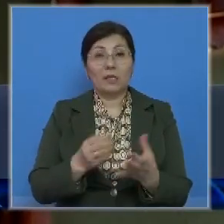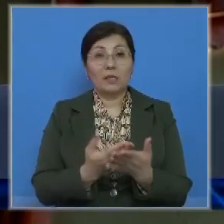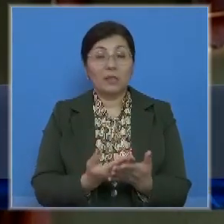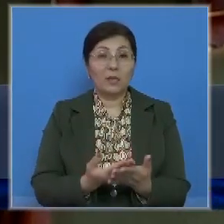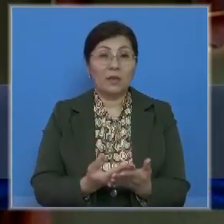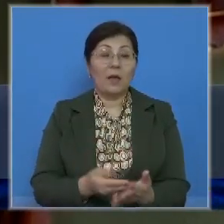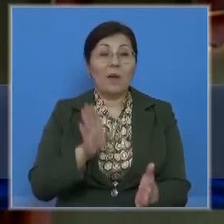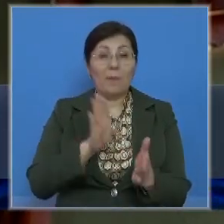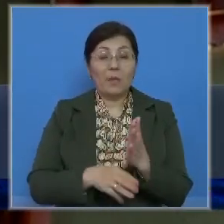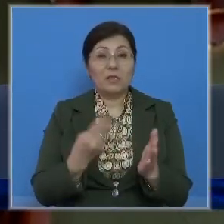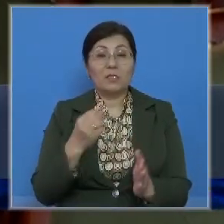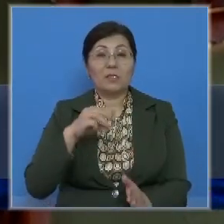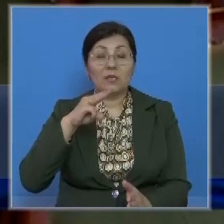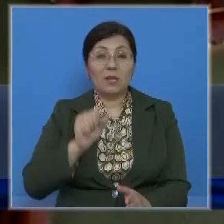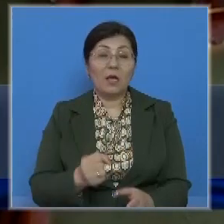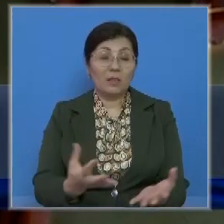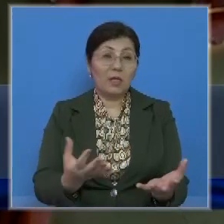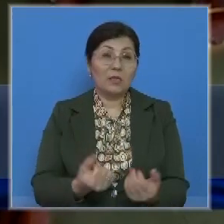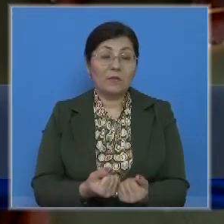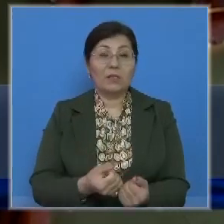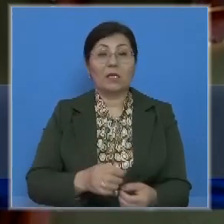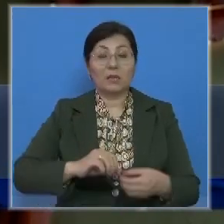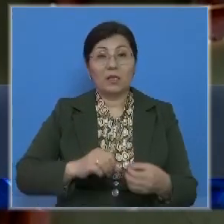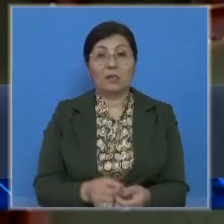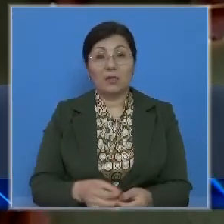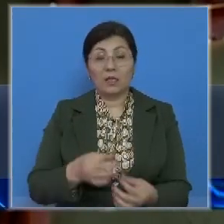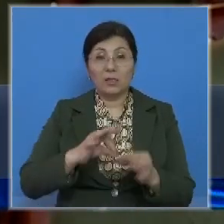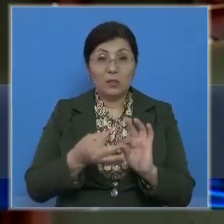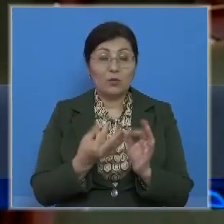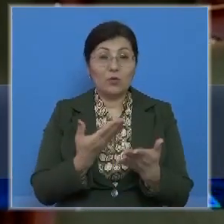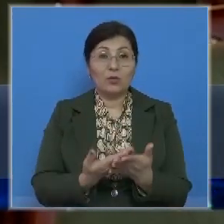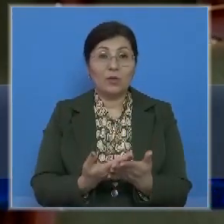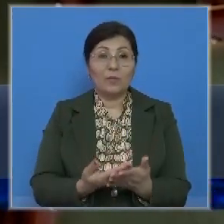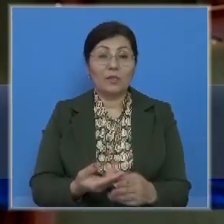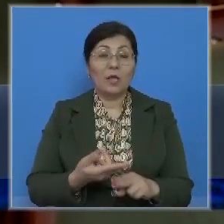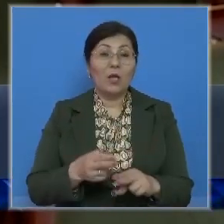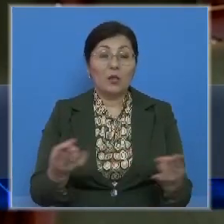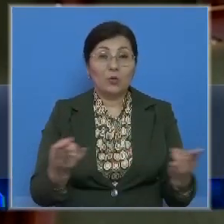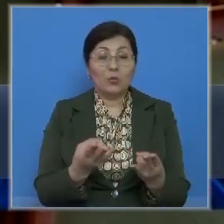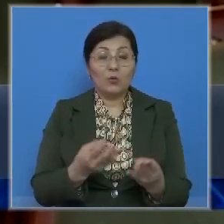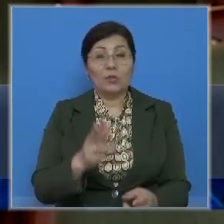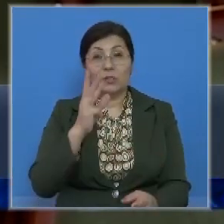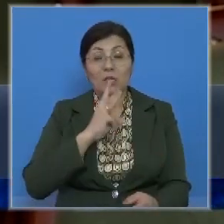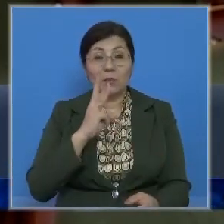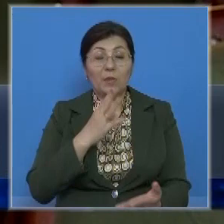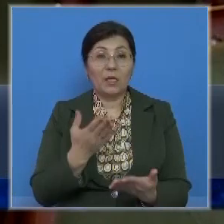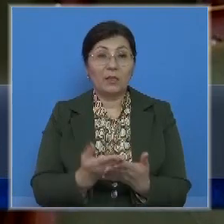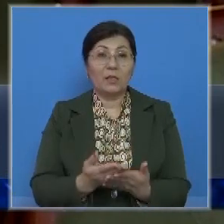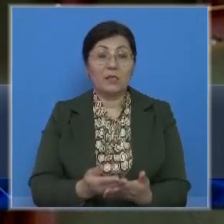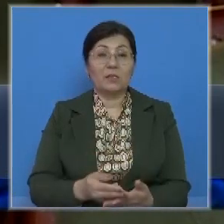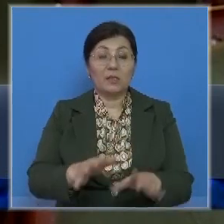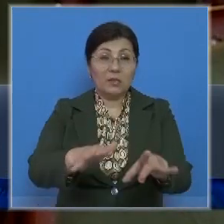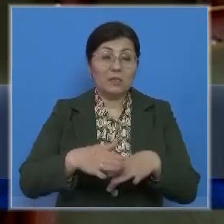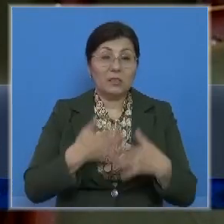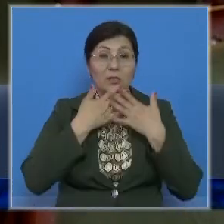удержать очень сложно. Ведь их тоже можно понять. Зарабатывать на хлеб ведь тоже нужно. Зрительский спрос есть. Мы